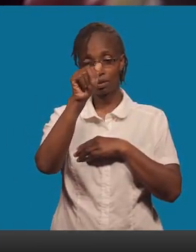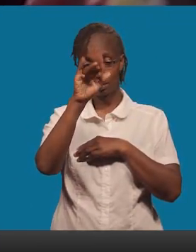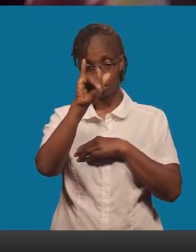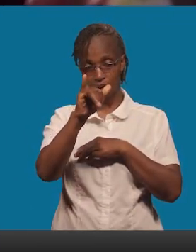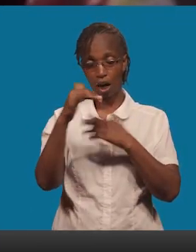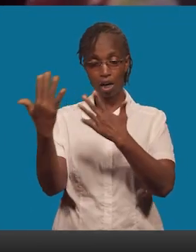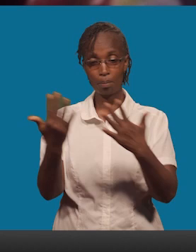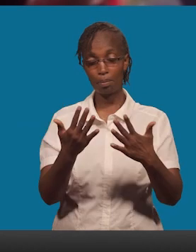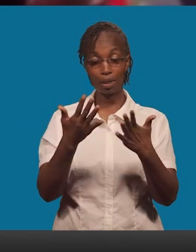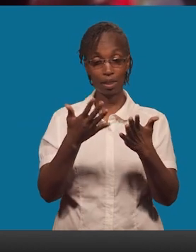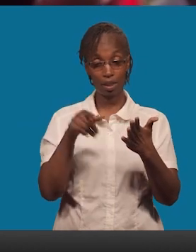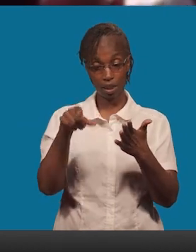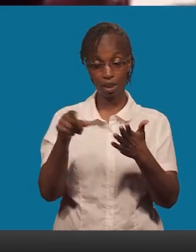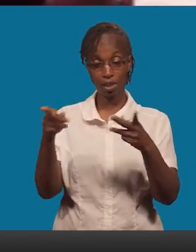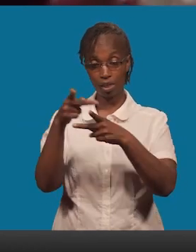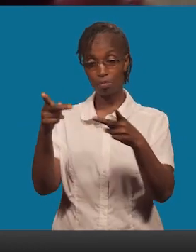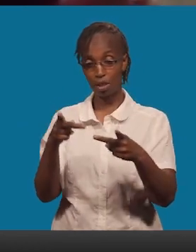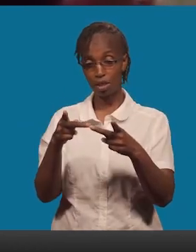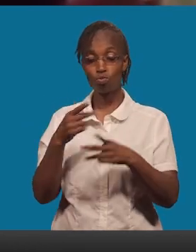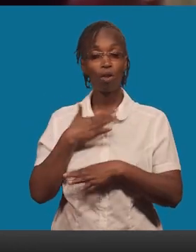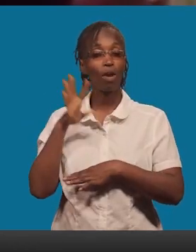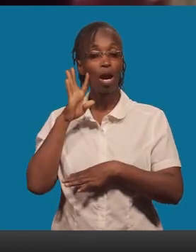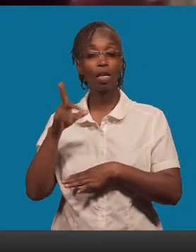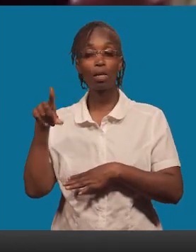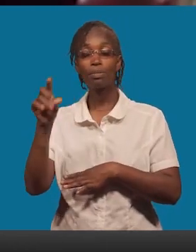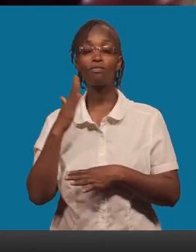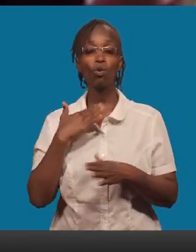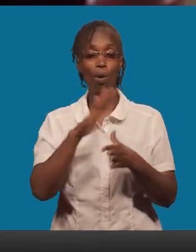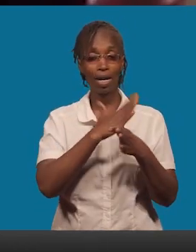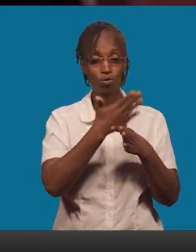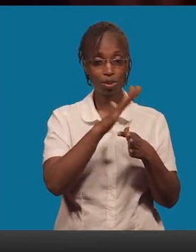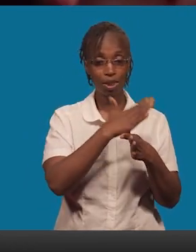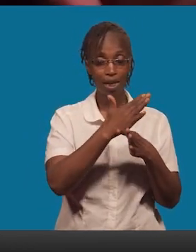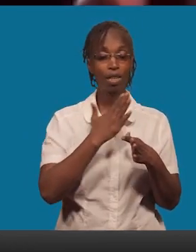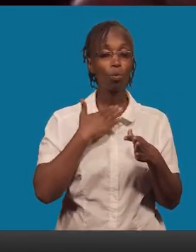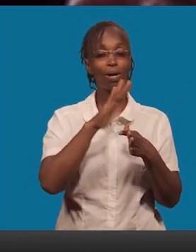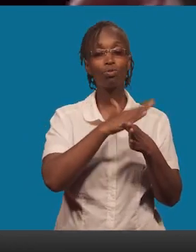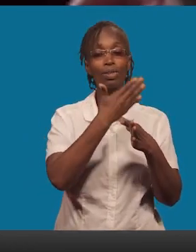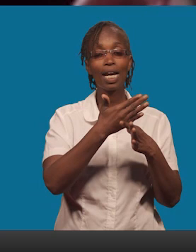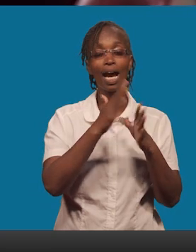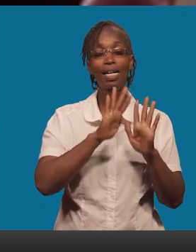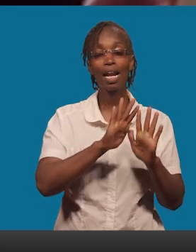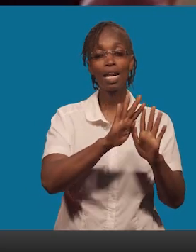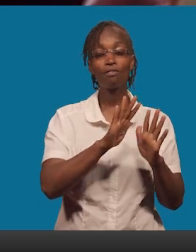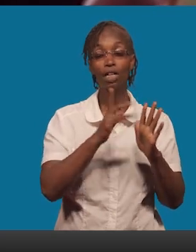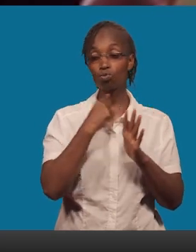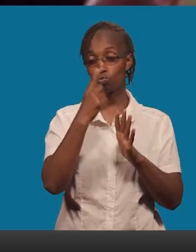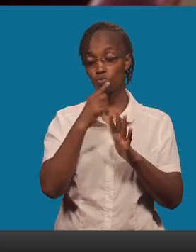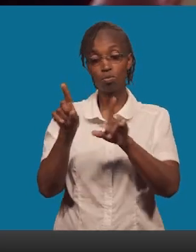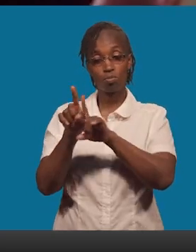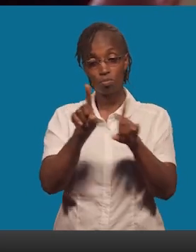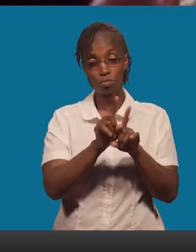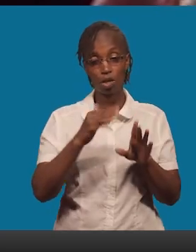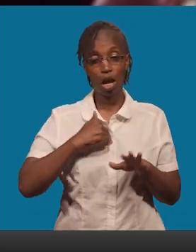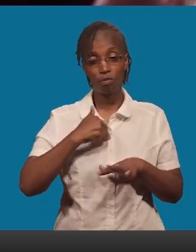kugawa, wanataka kuitoa, tunataka kujua wanaigawa iwe nini, wanaitoa, wanatoa hapo iwe nini, na nani anaachiwa. Na kuna manyumba za serikali bado